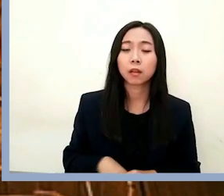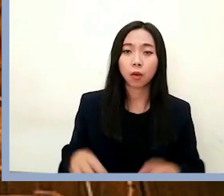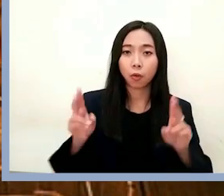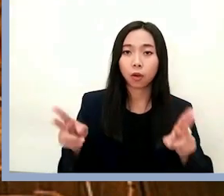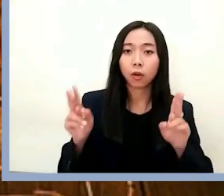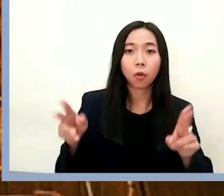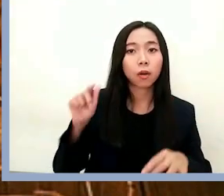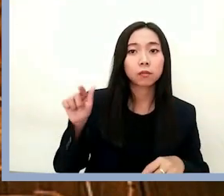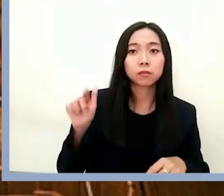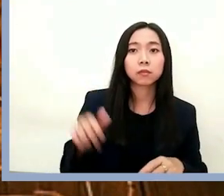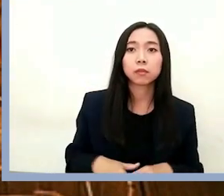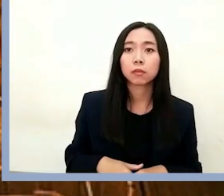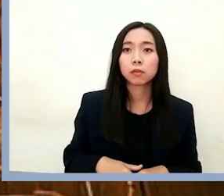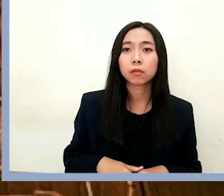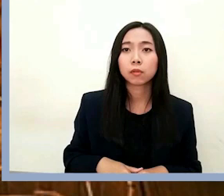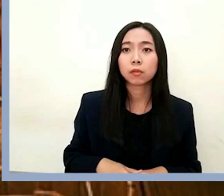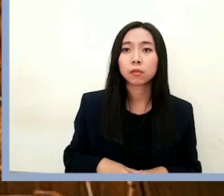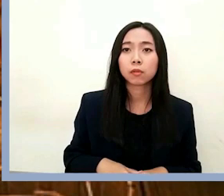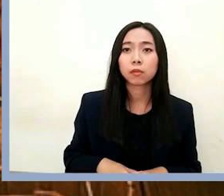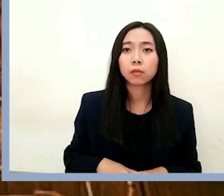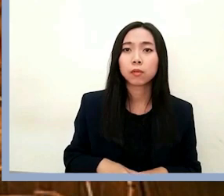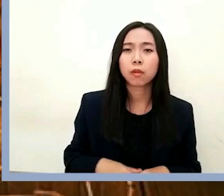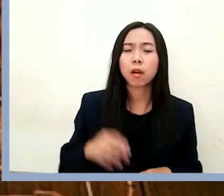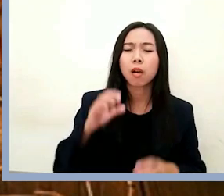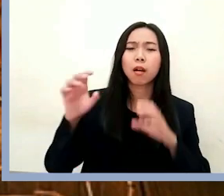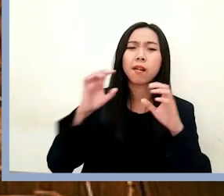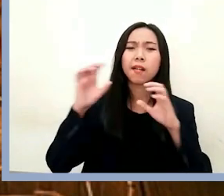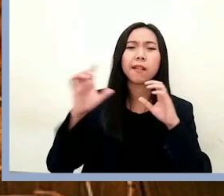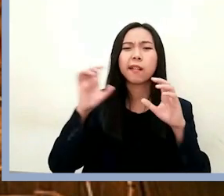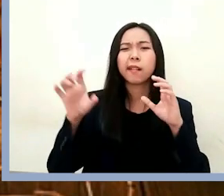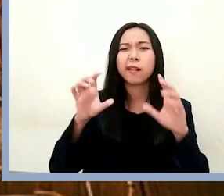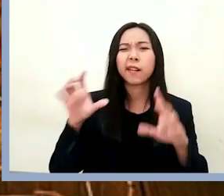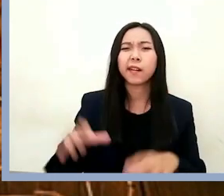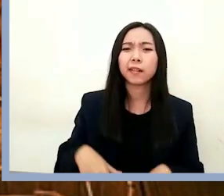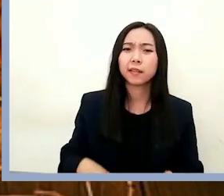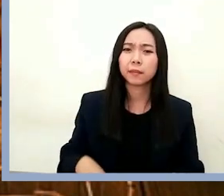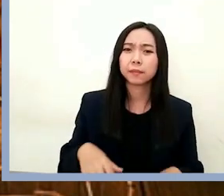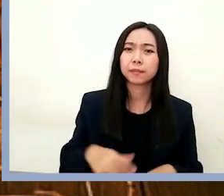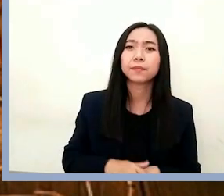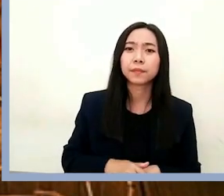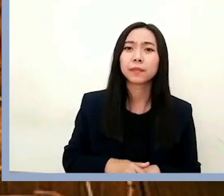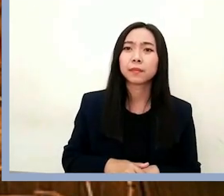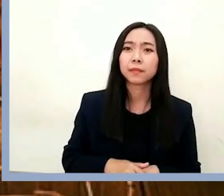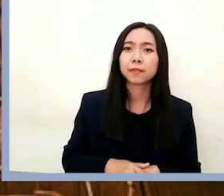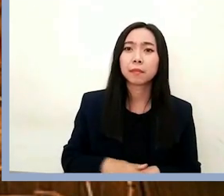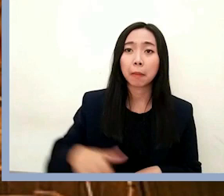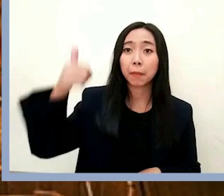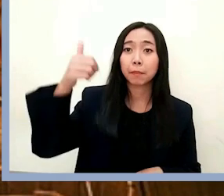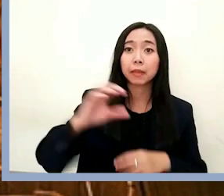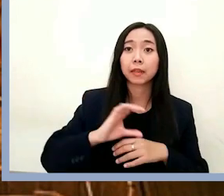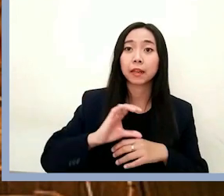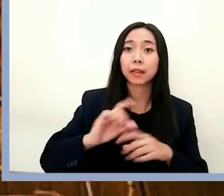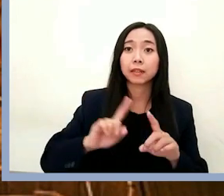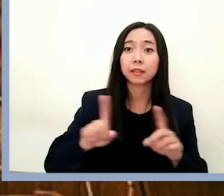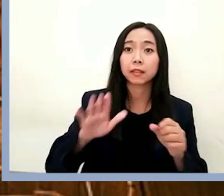yang menjadi korban yang menjerit dan saat ini orang ini berurusan